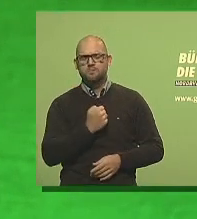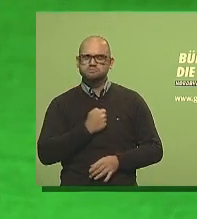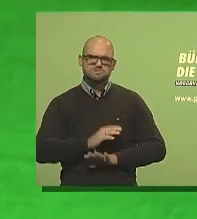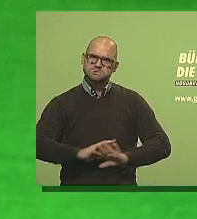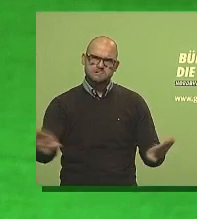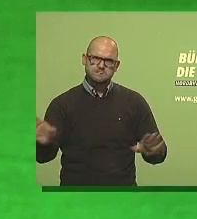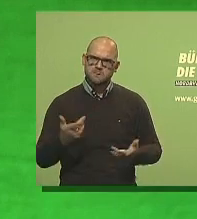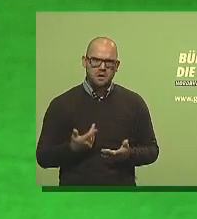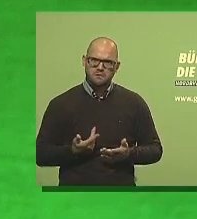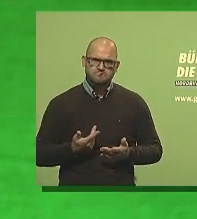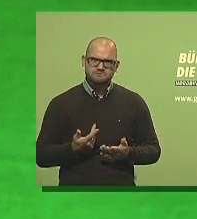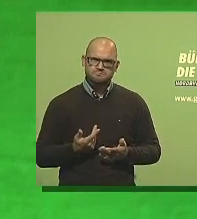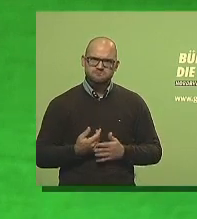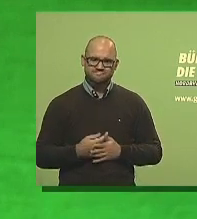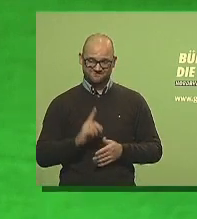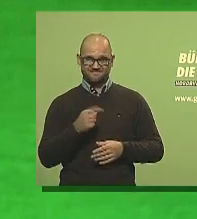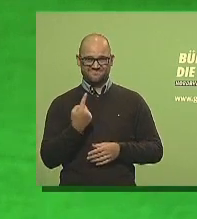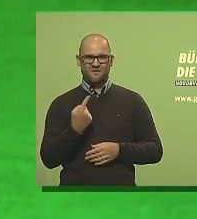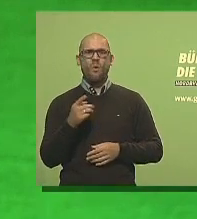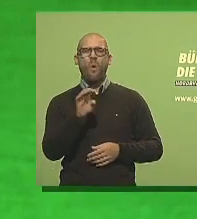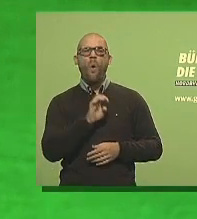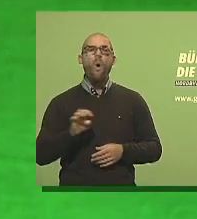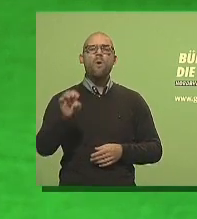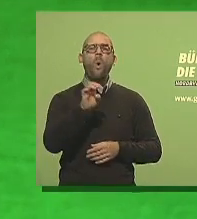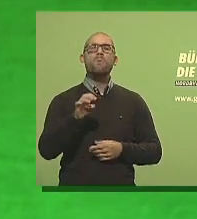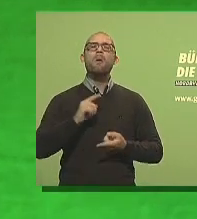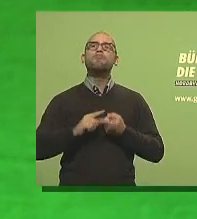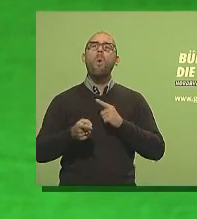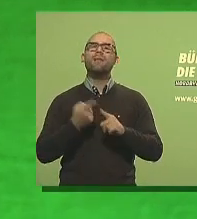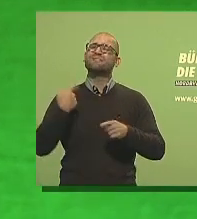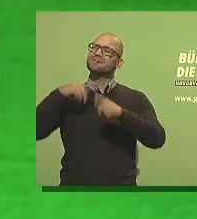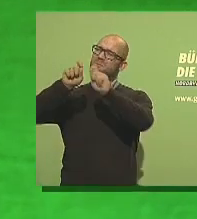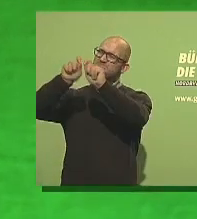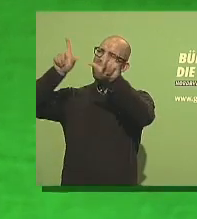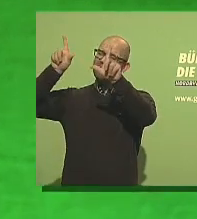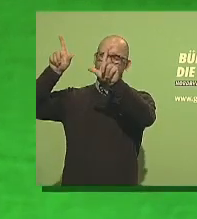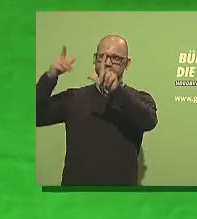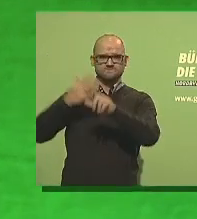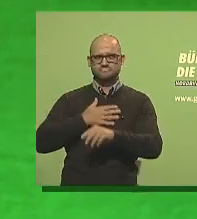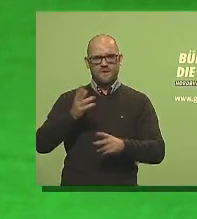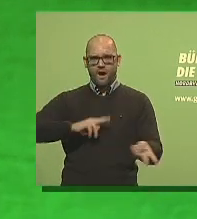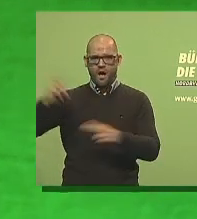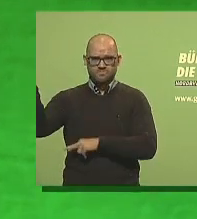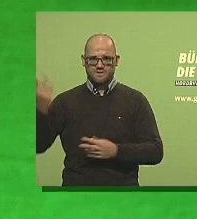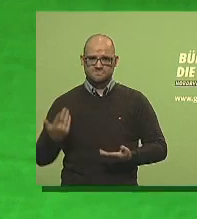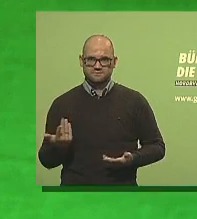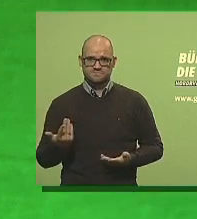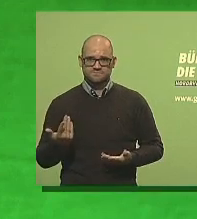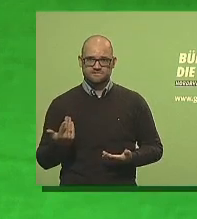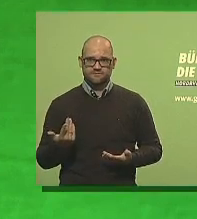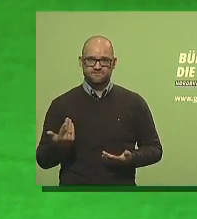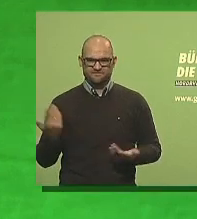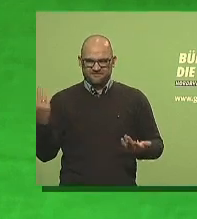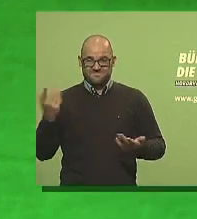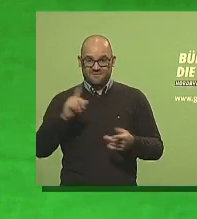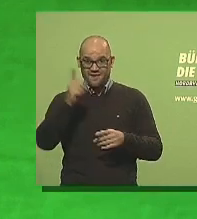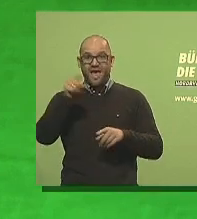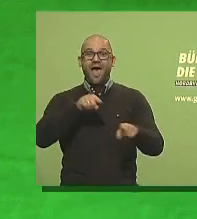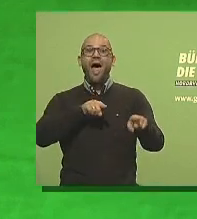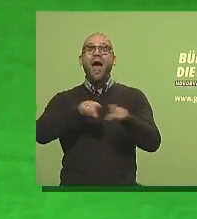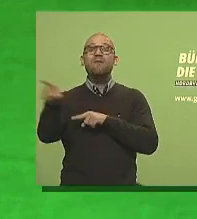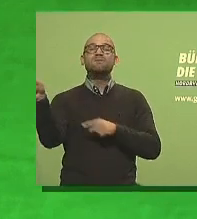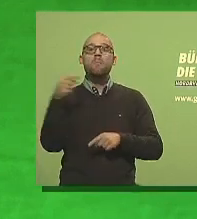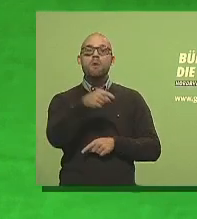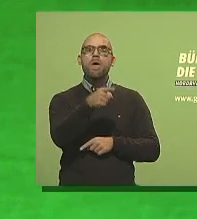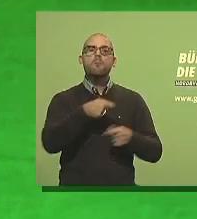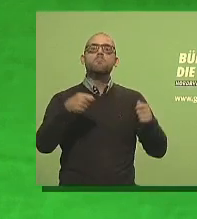Unter Europapolitik verstehen wir was anderes, aber Philipp Rösler jedenfalls können wir sagen, für uns hat es den Schrecken verloren, wenn die FDP nicht mehr im Bundestag